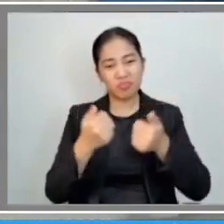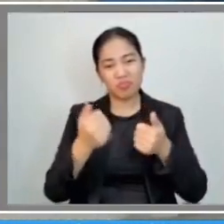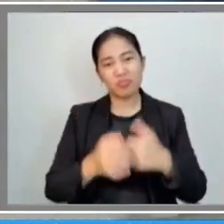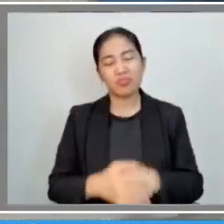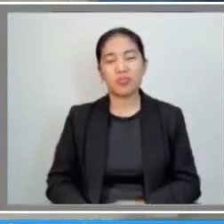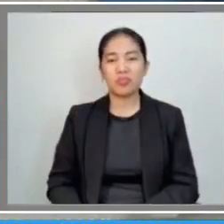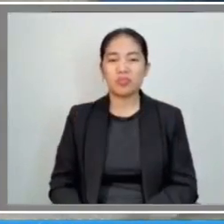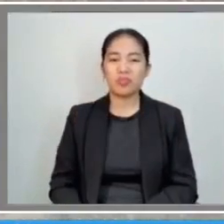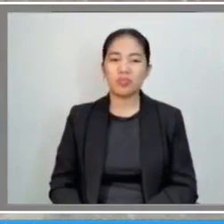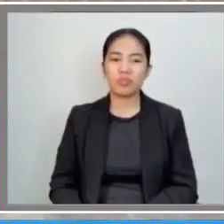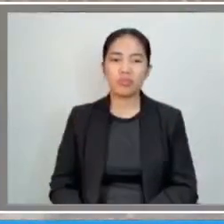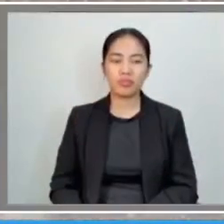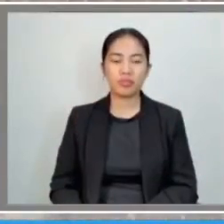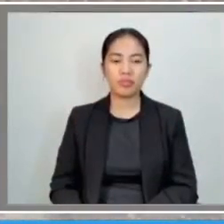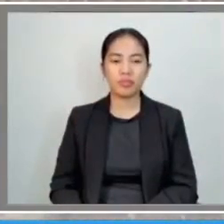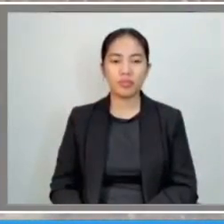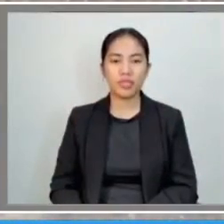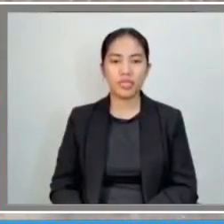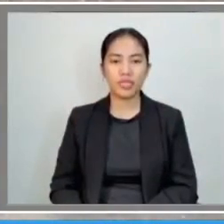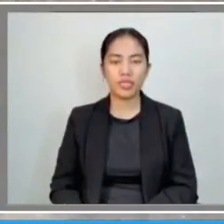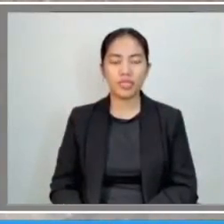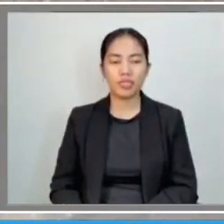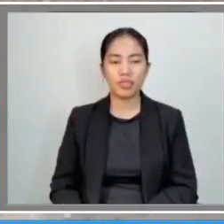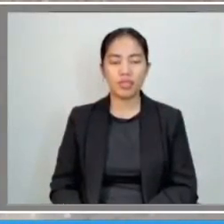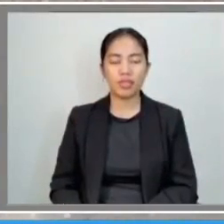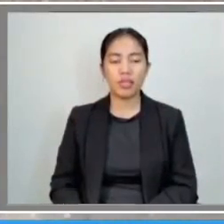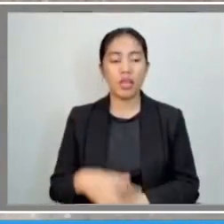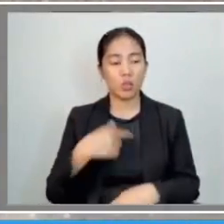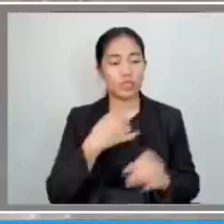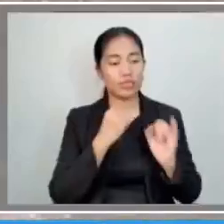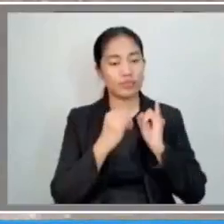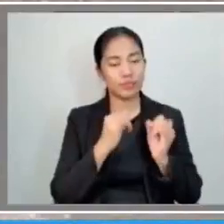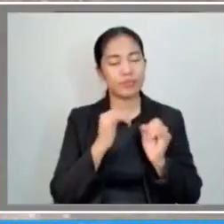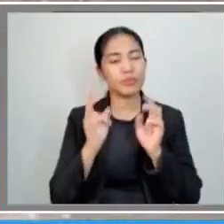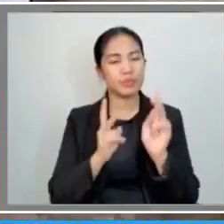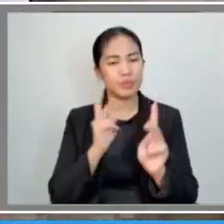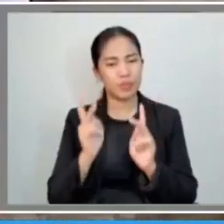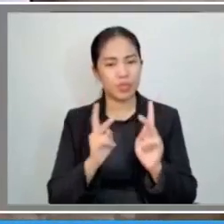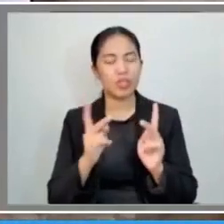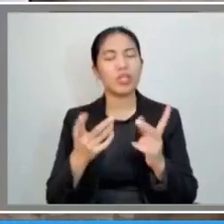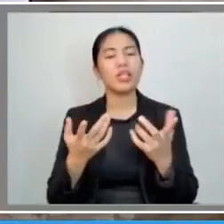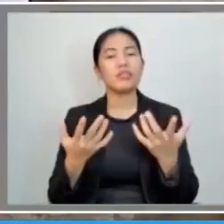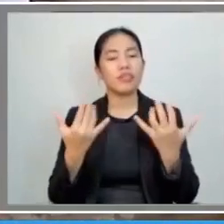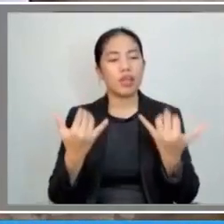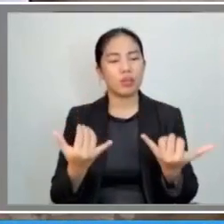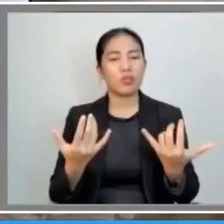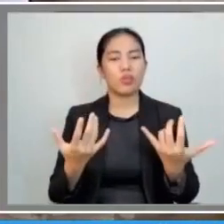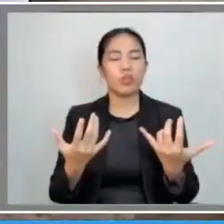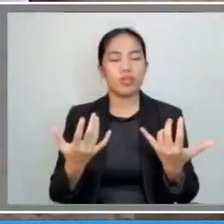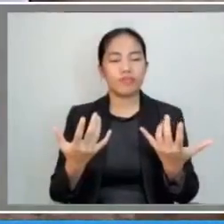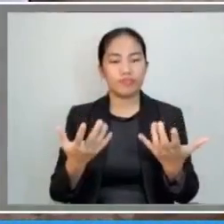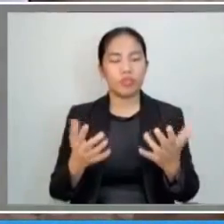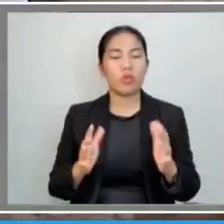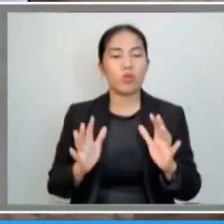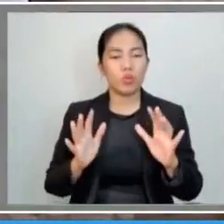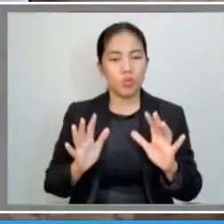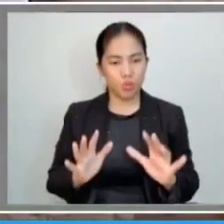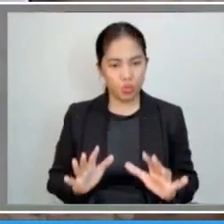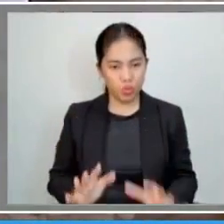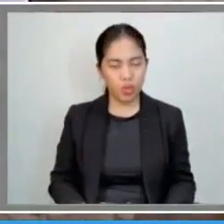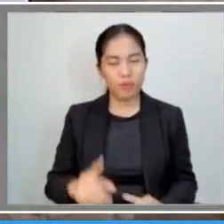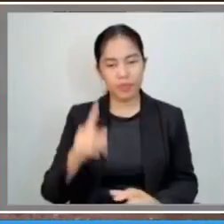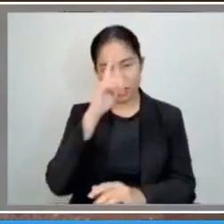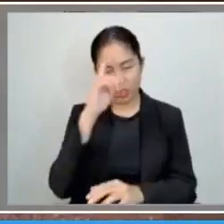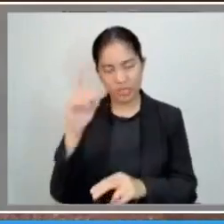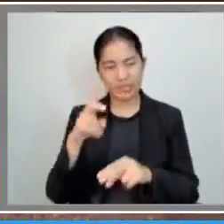Siyempre, yung mga namimiling nakausap ko, eh medyo nabunutan ng tinik. Kasi nga, eh kahit papano, eh nagmura kumpara sa dati yung bigas. Pero hindi